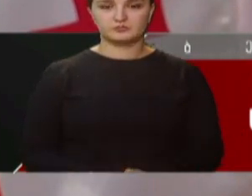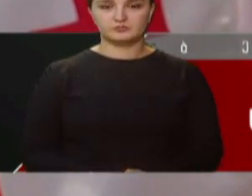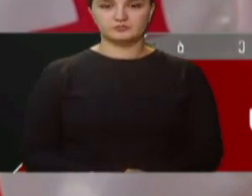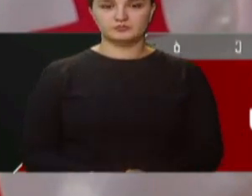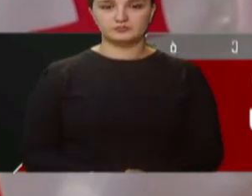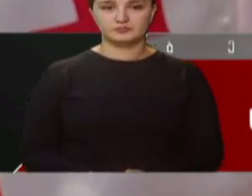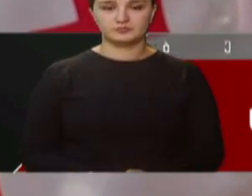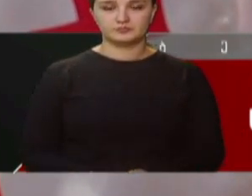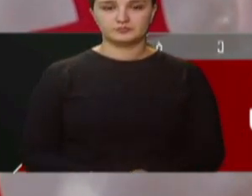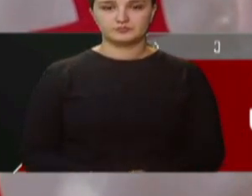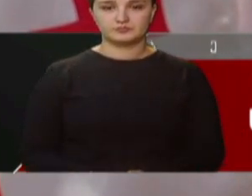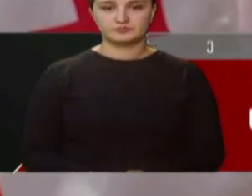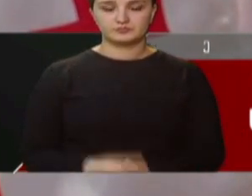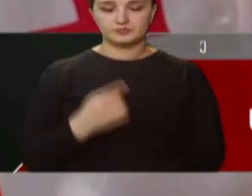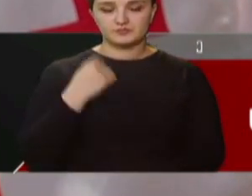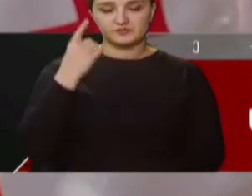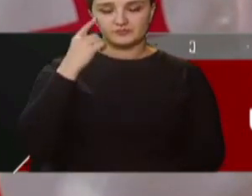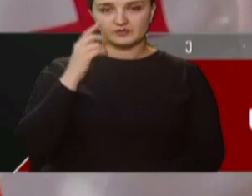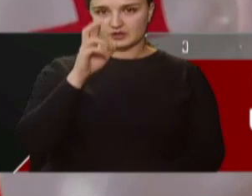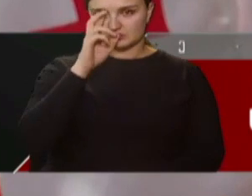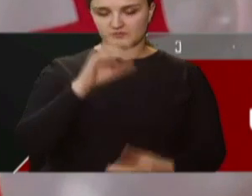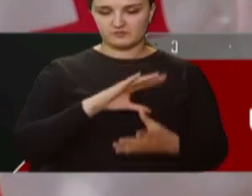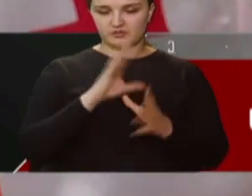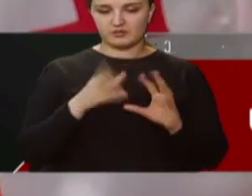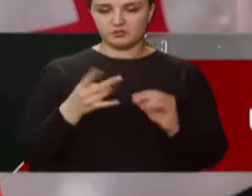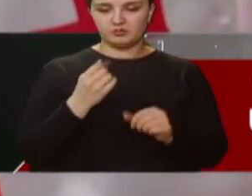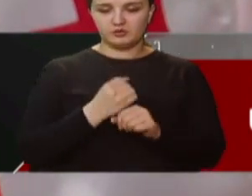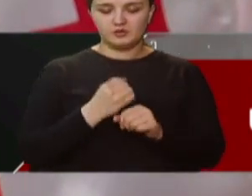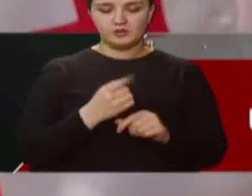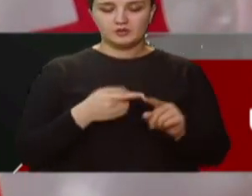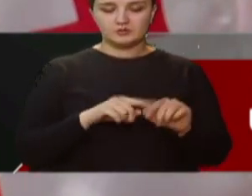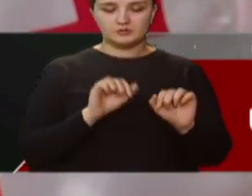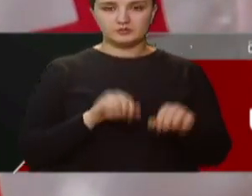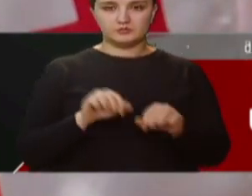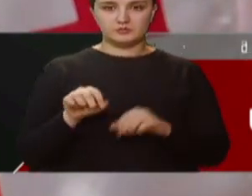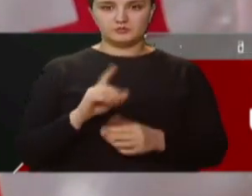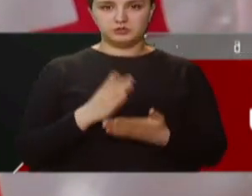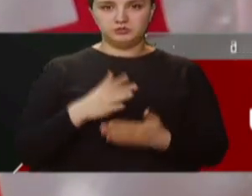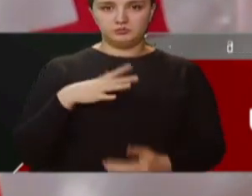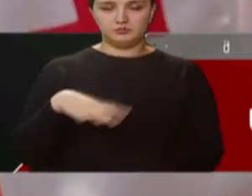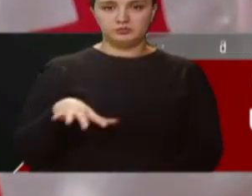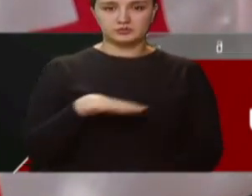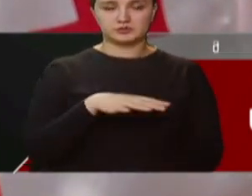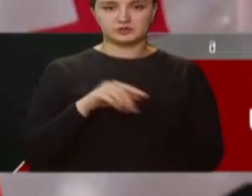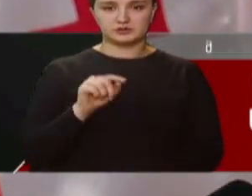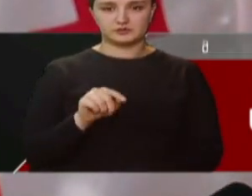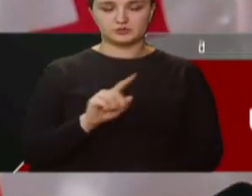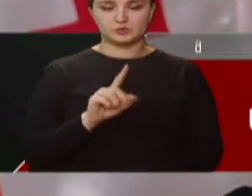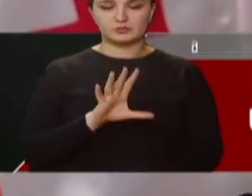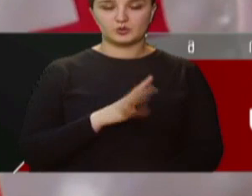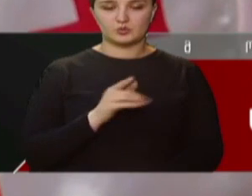მე ვფიქრობ რომ ხელისუფლებამ ყველაფერი უნდა გააკეთოს რომ ეს შესაძლებლობა დღეს რომელიც აქვს საქართველოს რომ